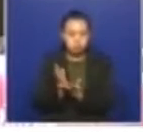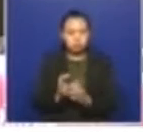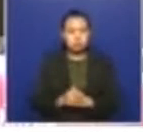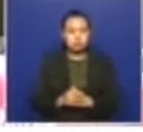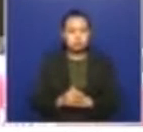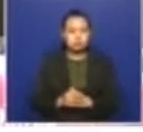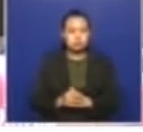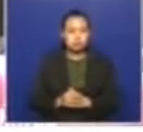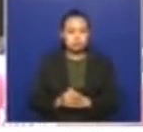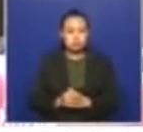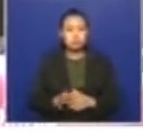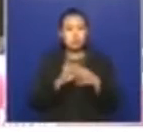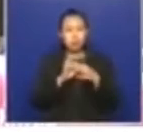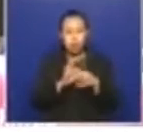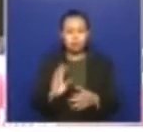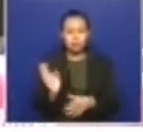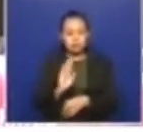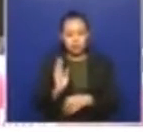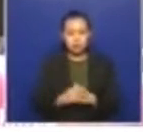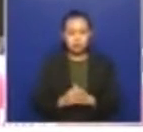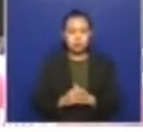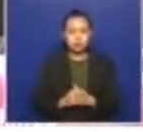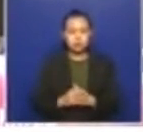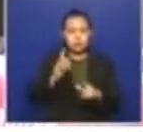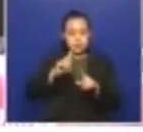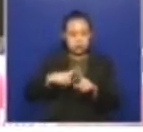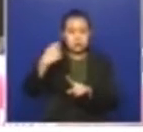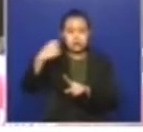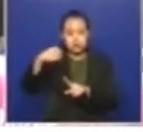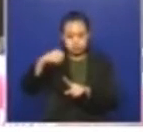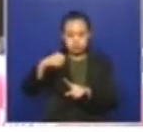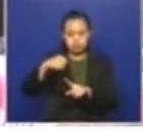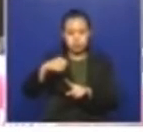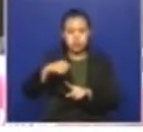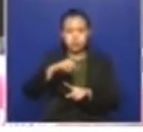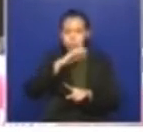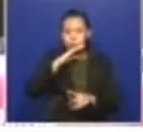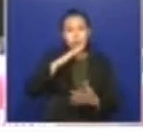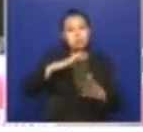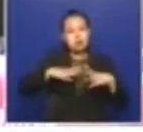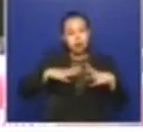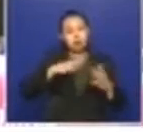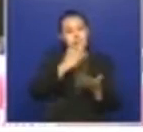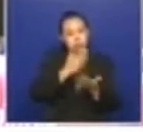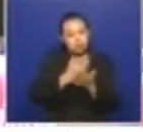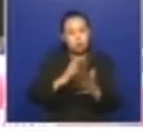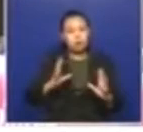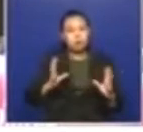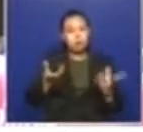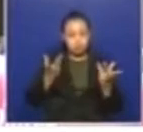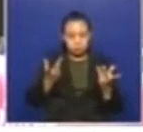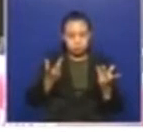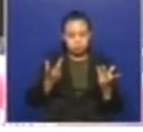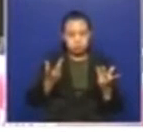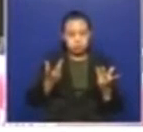วันนี้ที่เราห่วงเราไม่ได้ห่วงตรงนั้นเราห่วงว่าเดือนตุลาคมมาตรการพักหนี้หมดแล้วโปรโมชั่นนี้หมดแล้ว